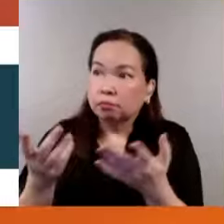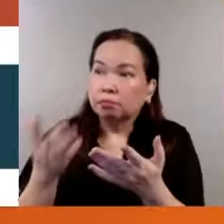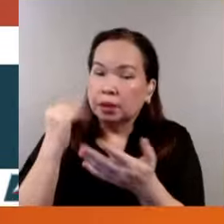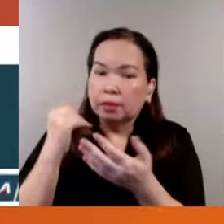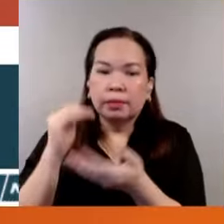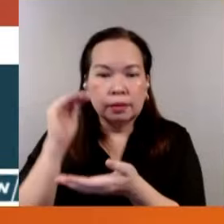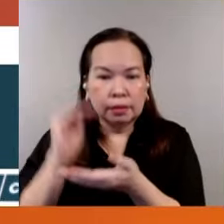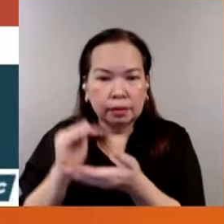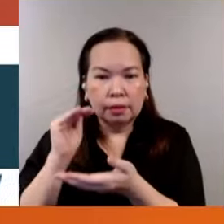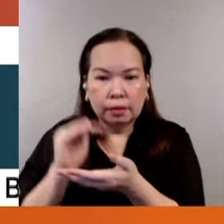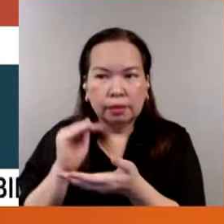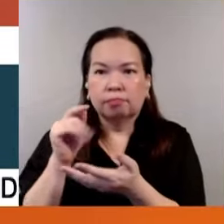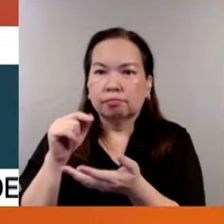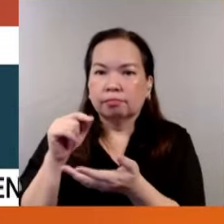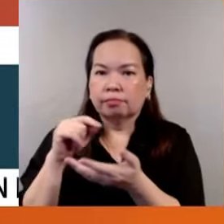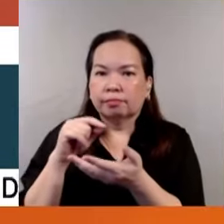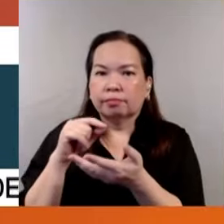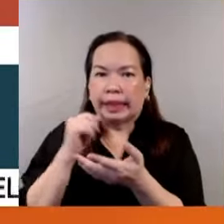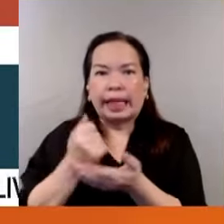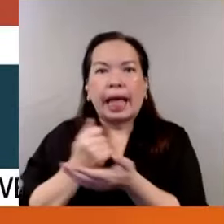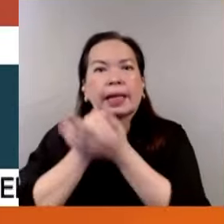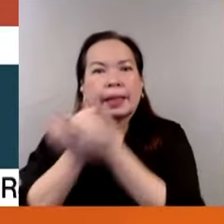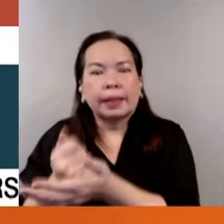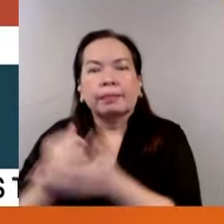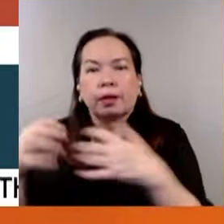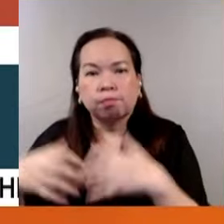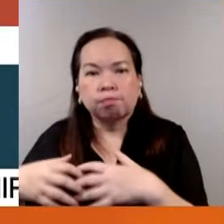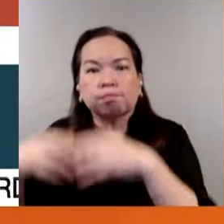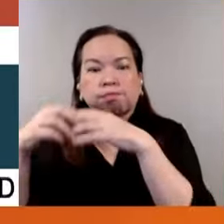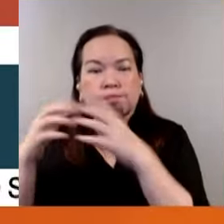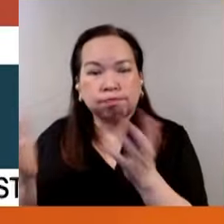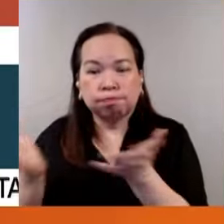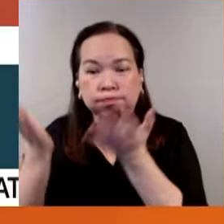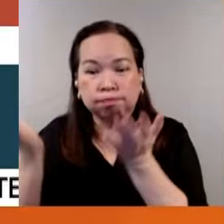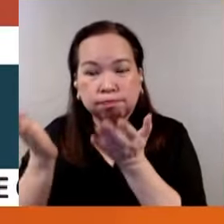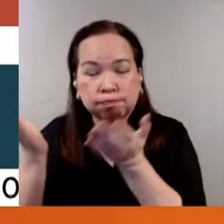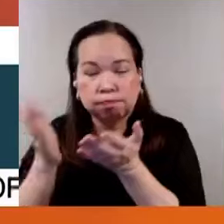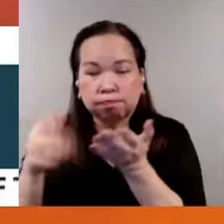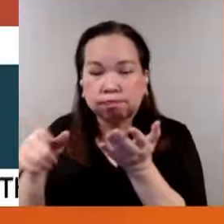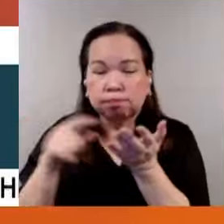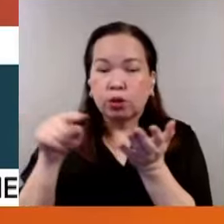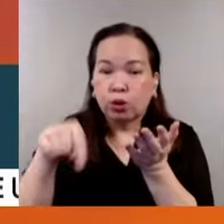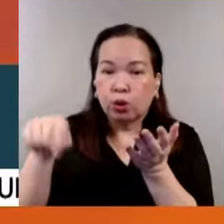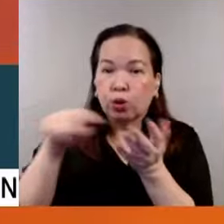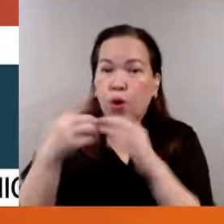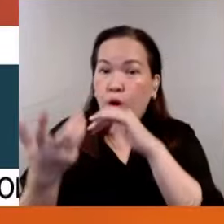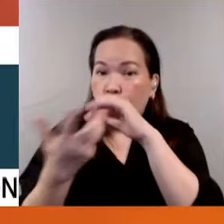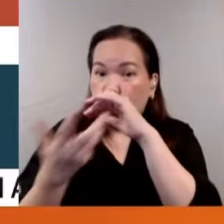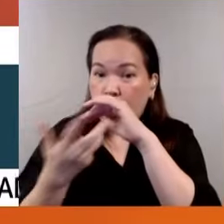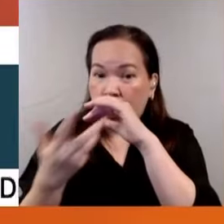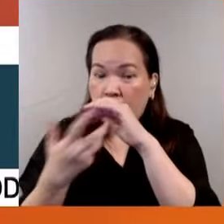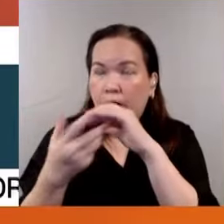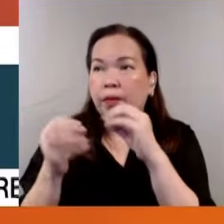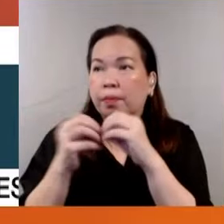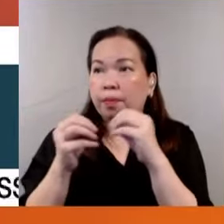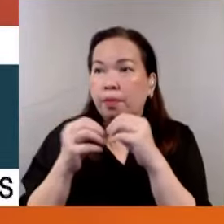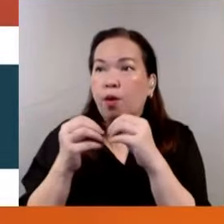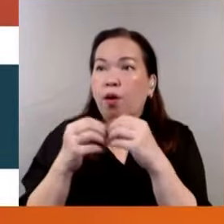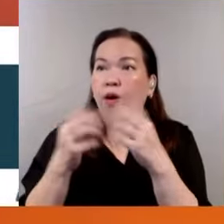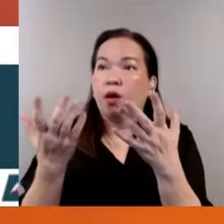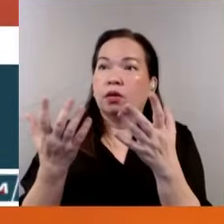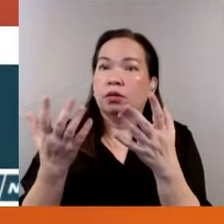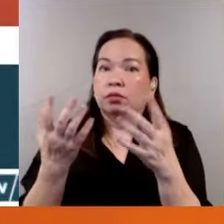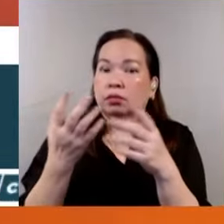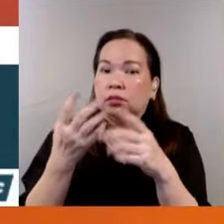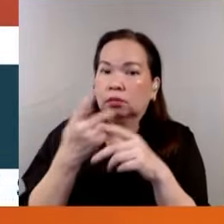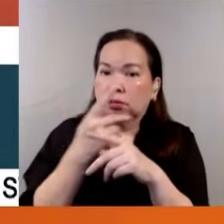isa pang aspeto 'yon na makakapagpalakas. Mapapalaki mo yung iyong market, lalaki ang iyong production at bababa ang iyong cost.